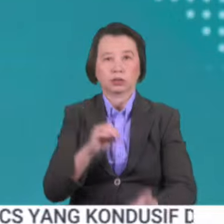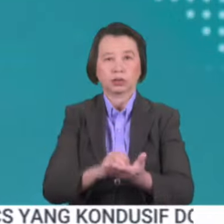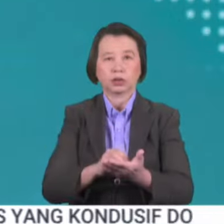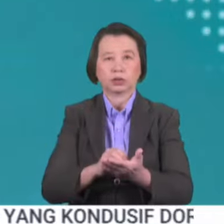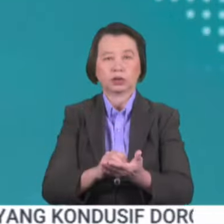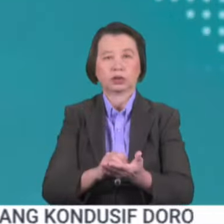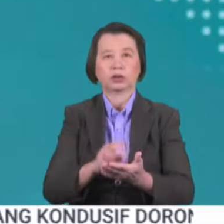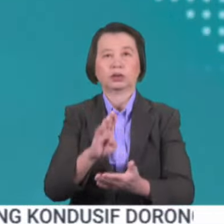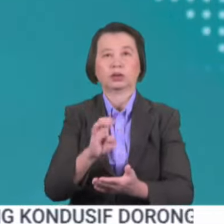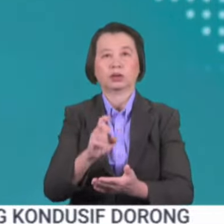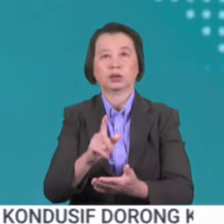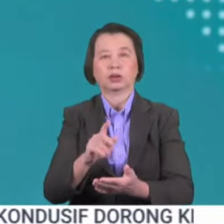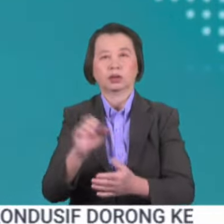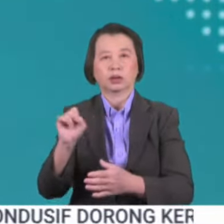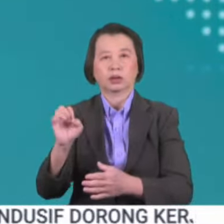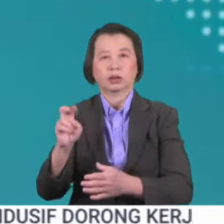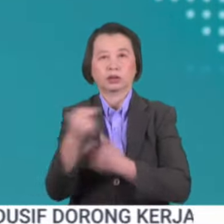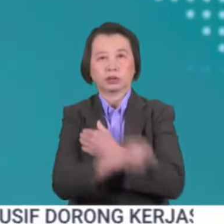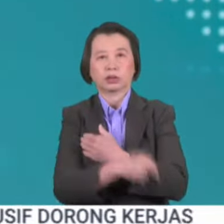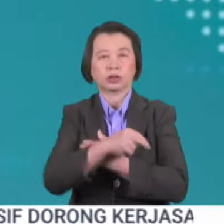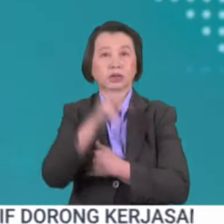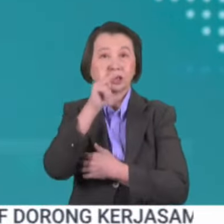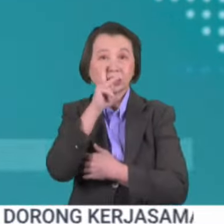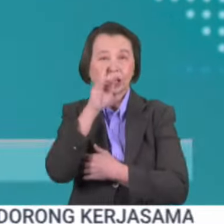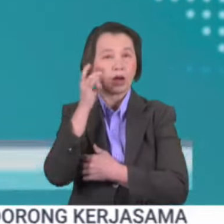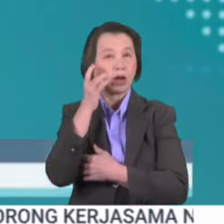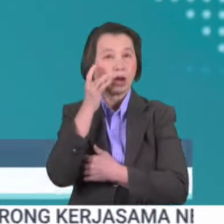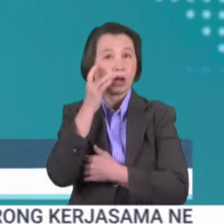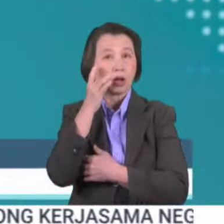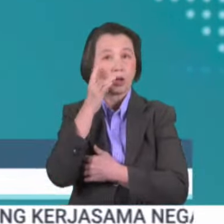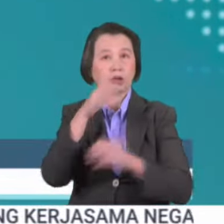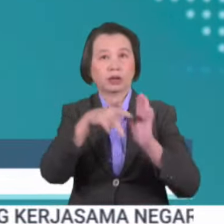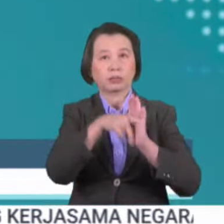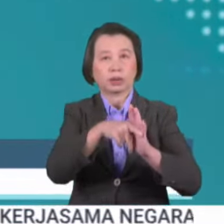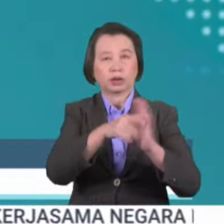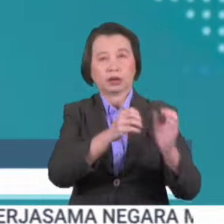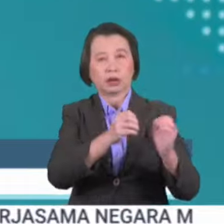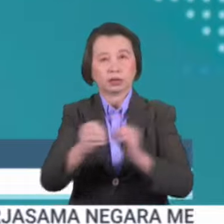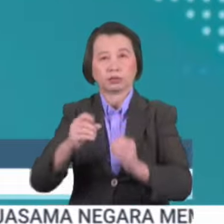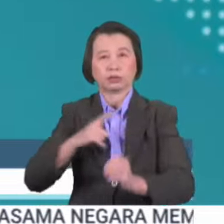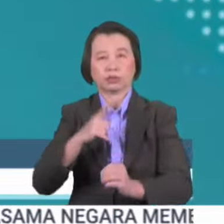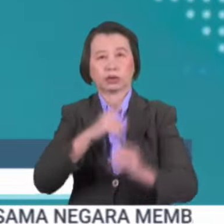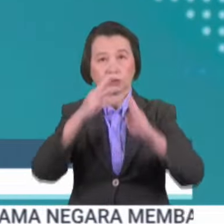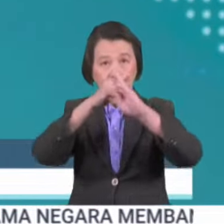Balai Seni Negeri Kedah di Alostar. Pameran anjuran Lembaga Museum Negeri Kedah